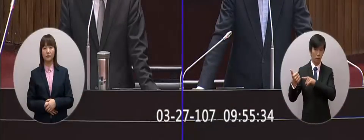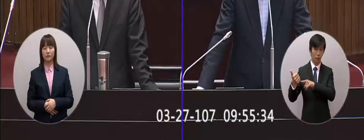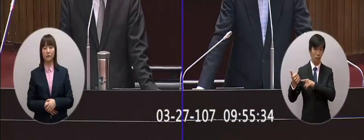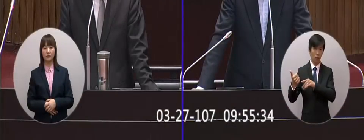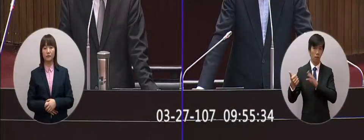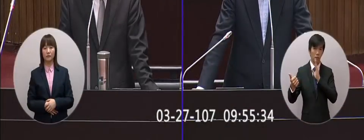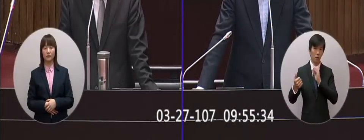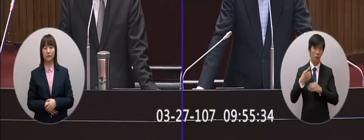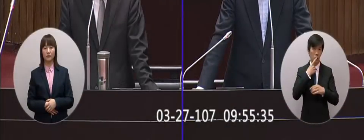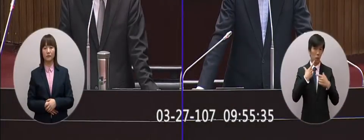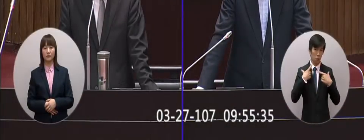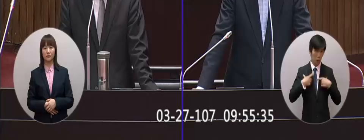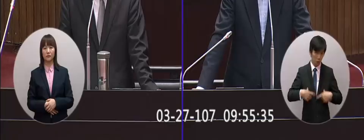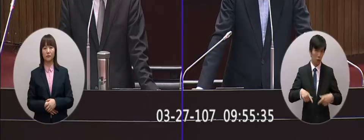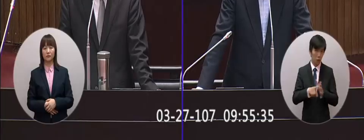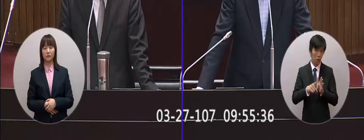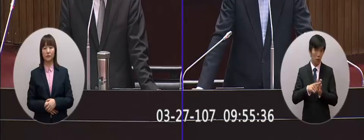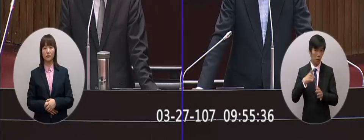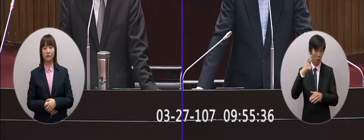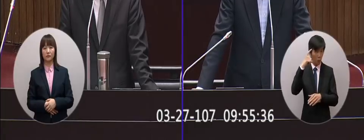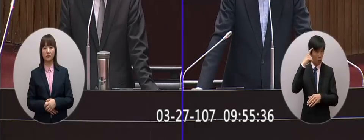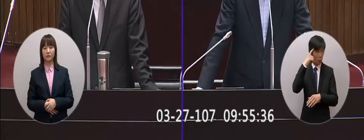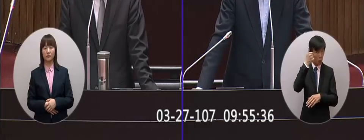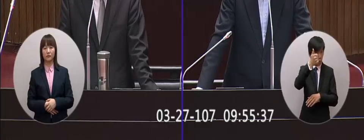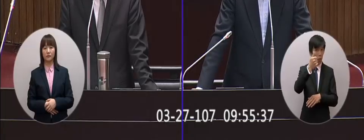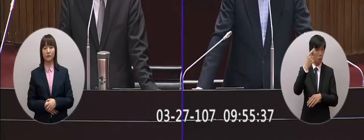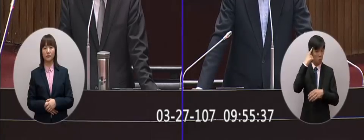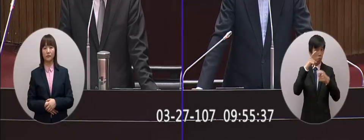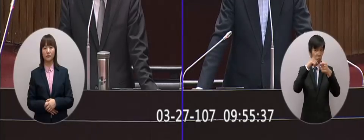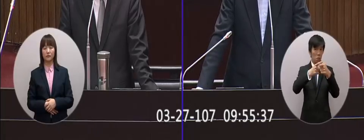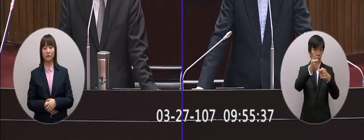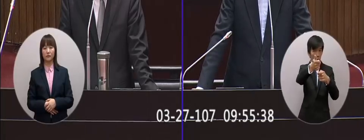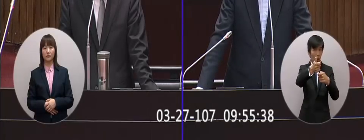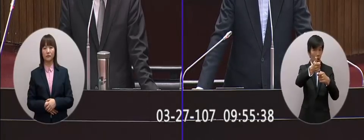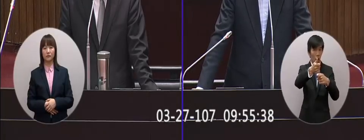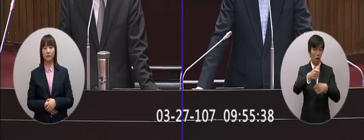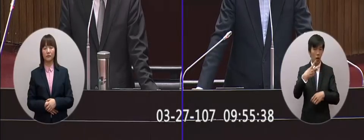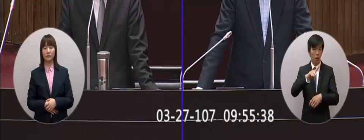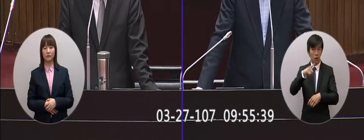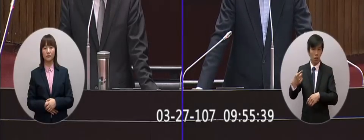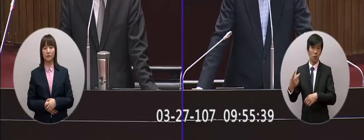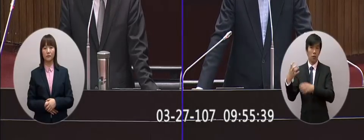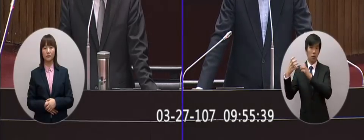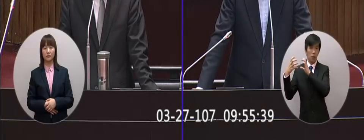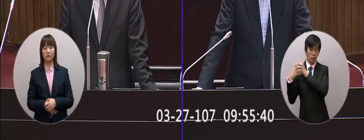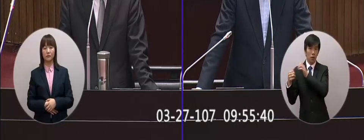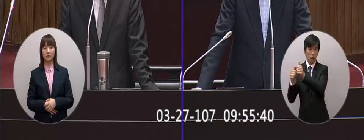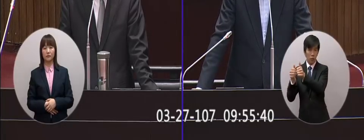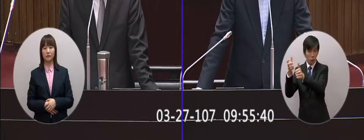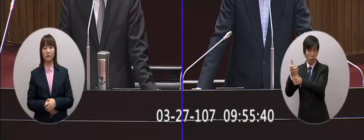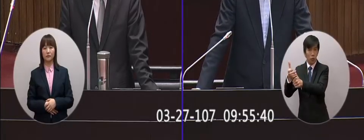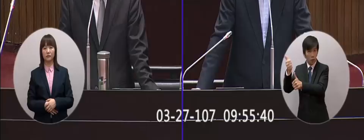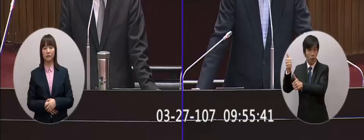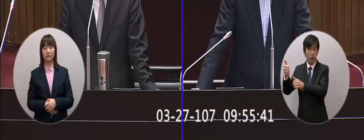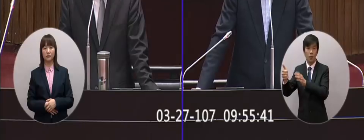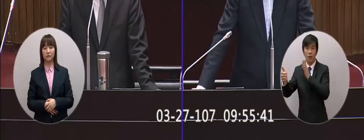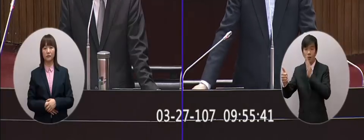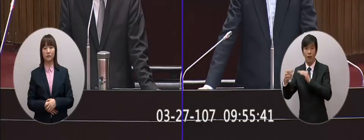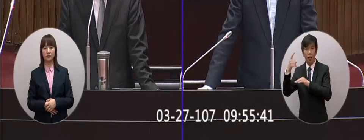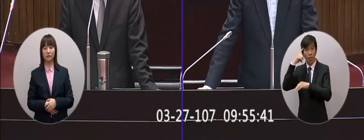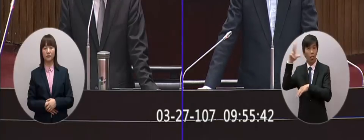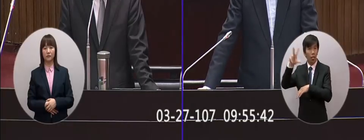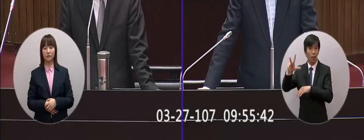贵律师有脑袋呢，有道理呢，有理想呢，还是詹顺贵副署长是官司还是无